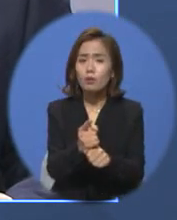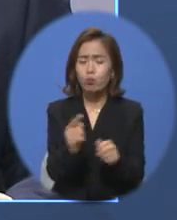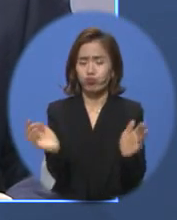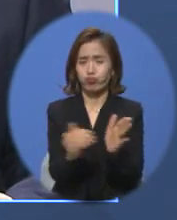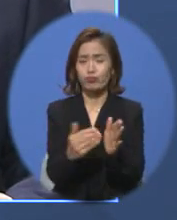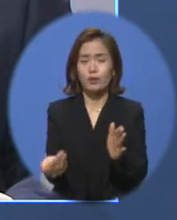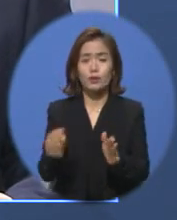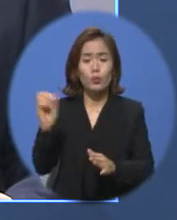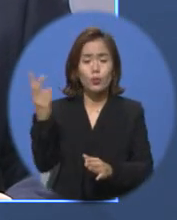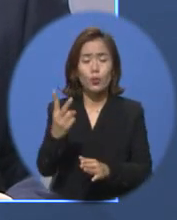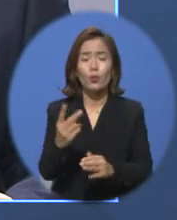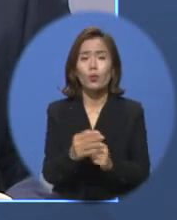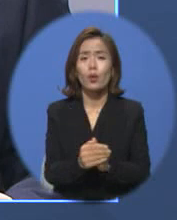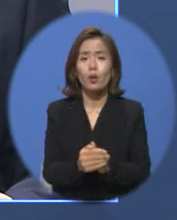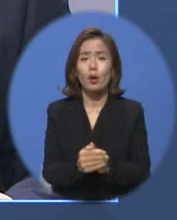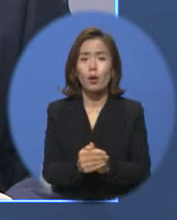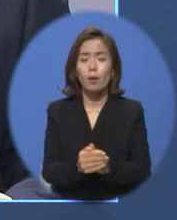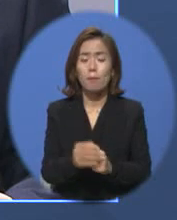을내세우는것은